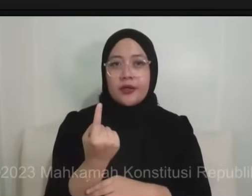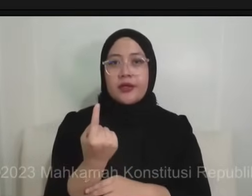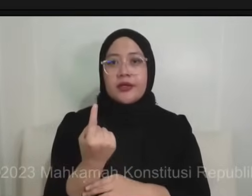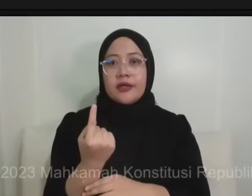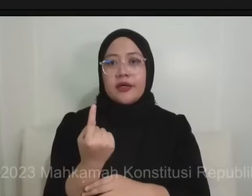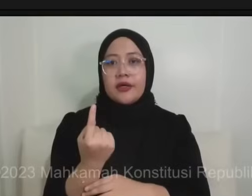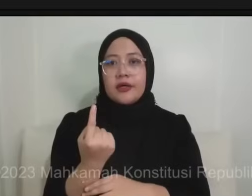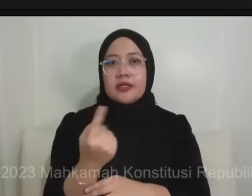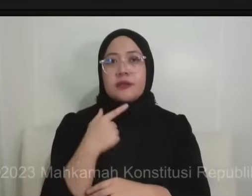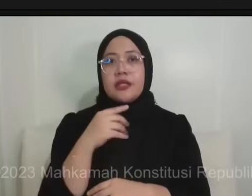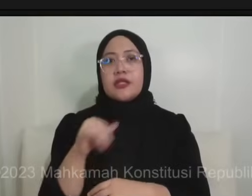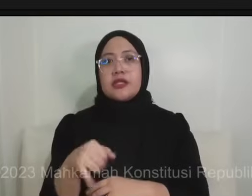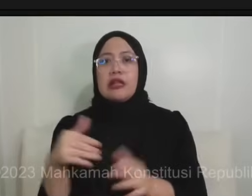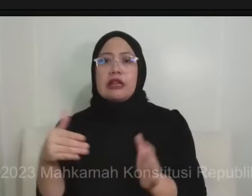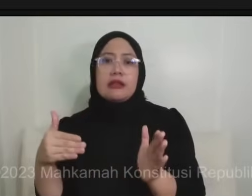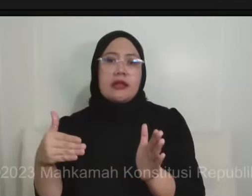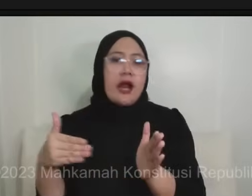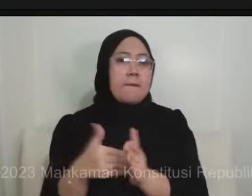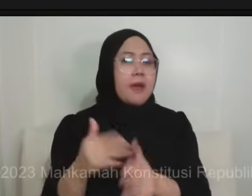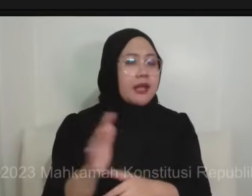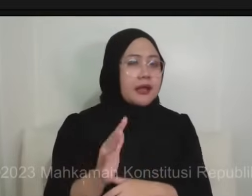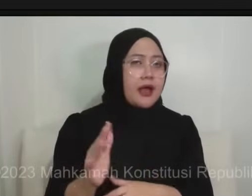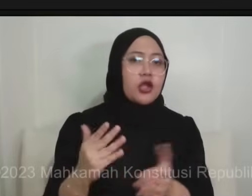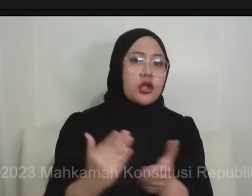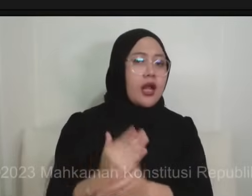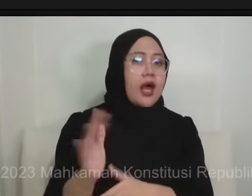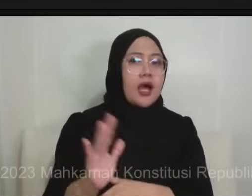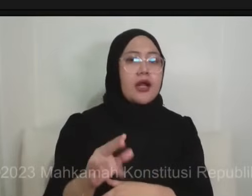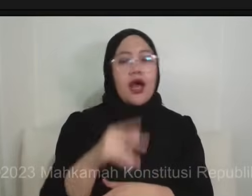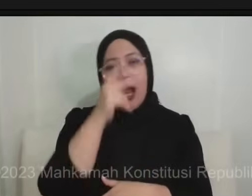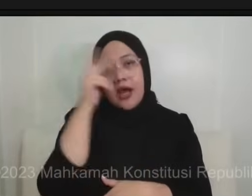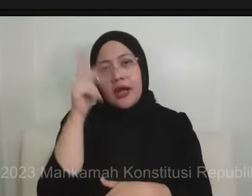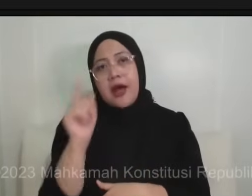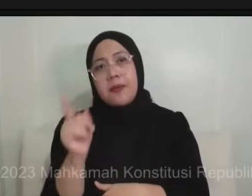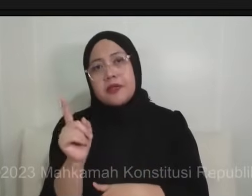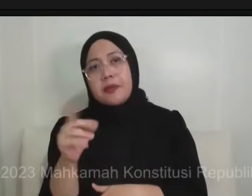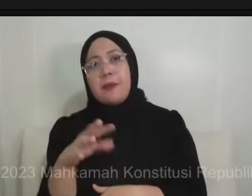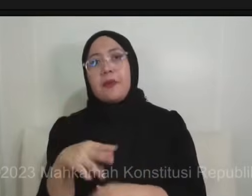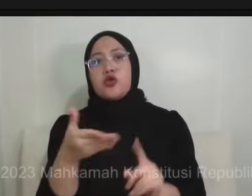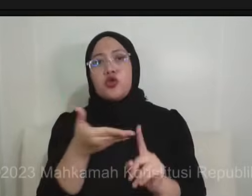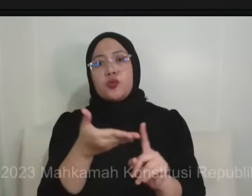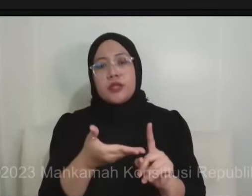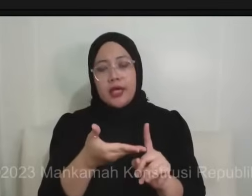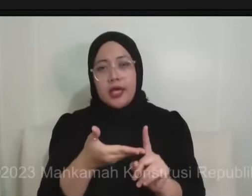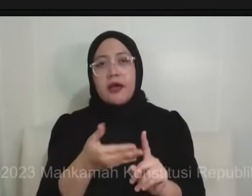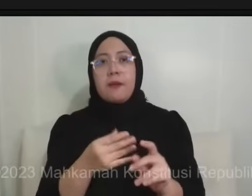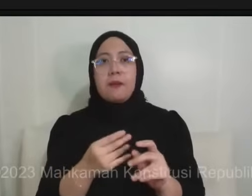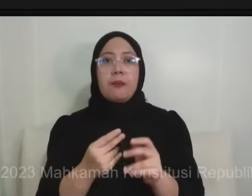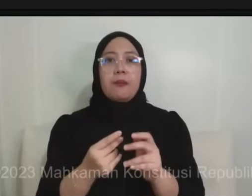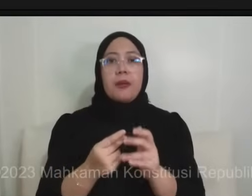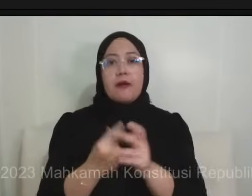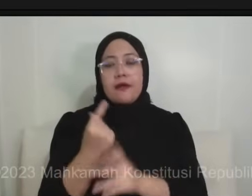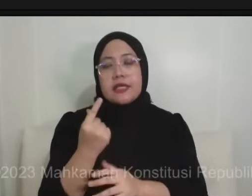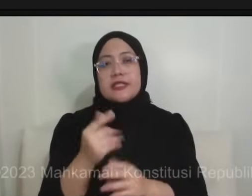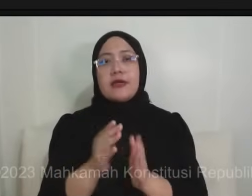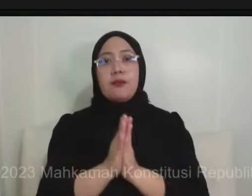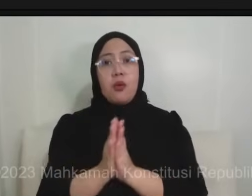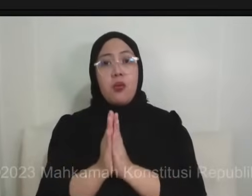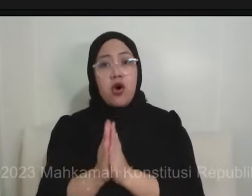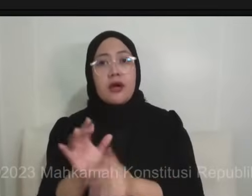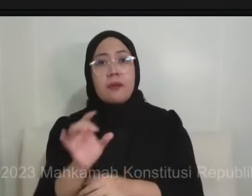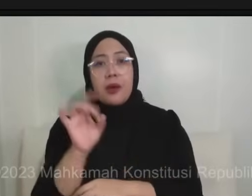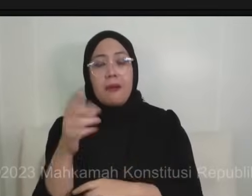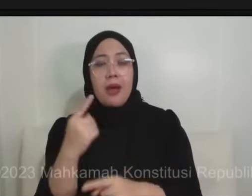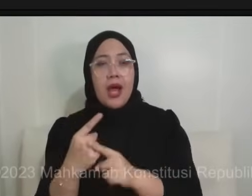menjadi terhalang atau terlanggar hanya karena subjek preferensi politik pemohon sebagaimana yang beberapa kali